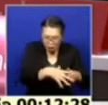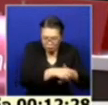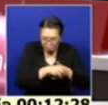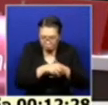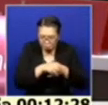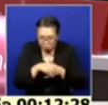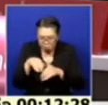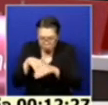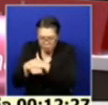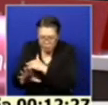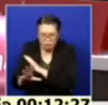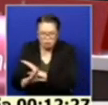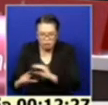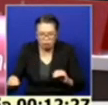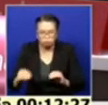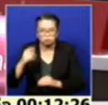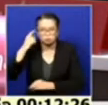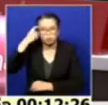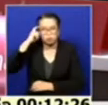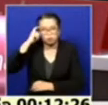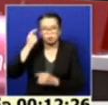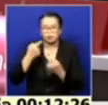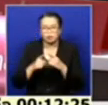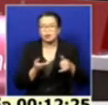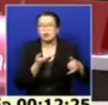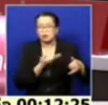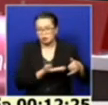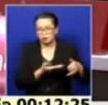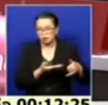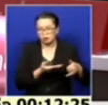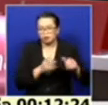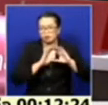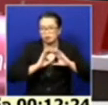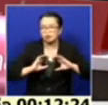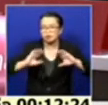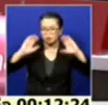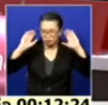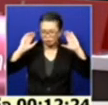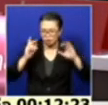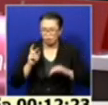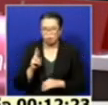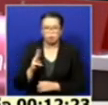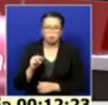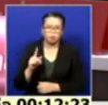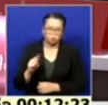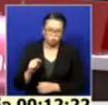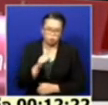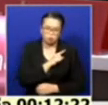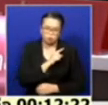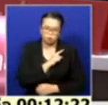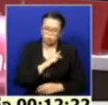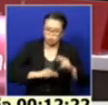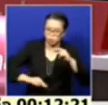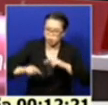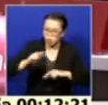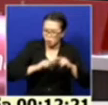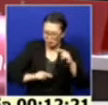ขึ้นเราไม่ทราบรายละเอียดลึกๆหรอกครับว่าใครอุ้มคือใครใครสั่งถ้ารู้อย่างนั้นมันก็ไม่ต้